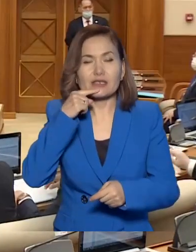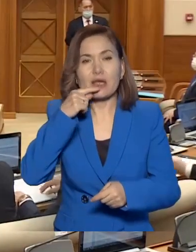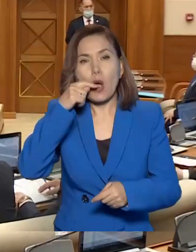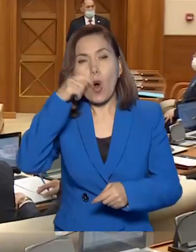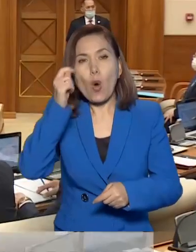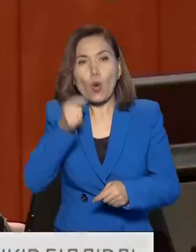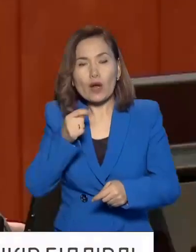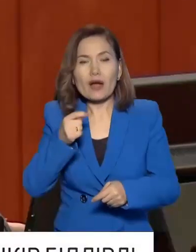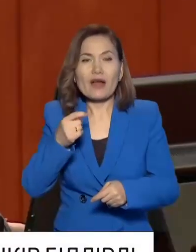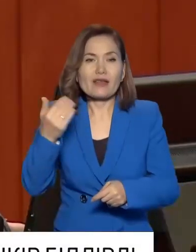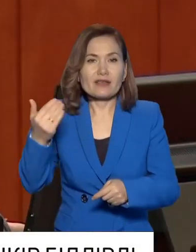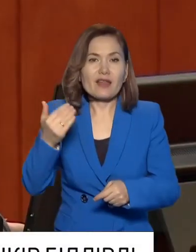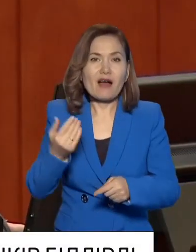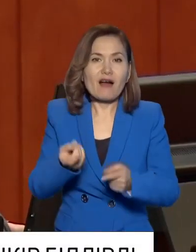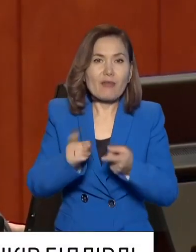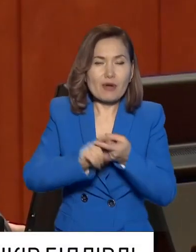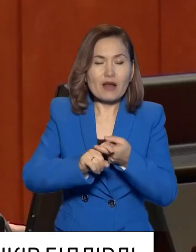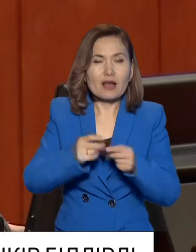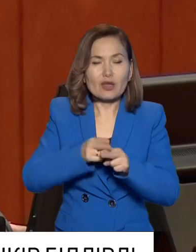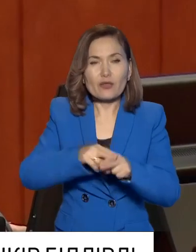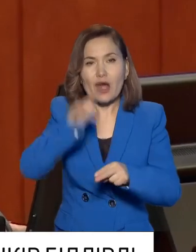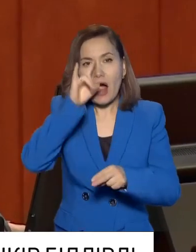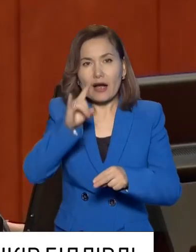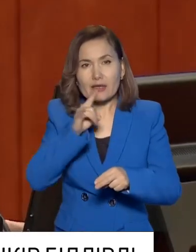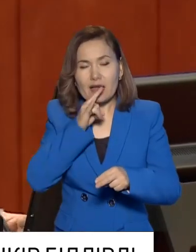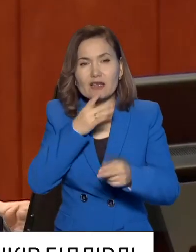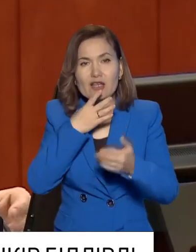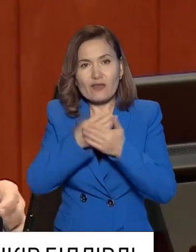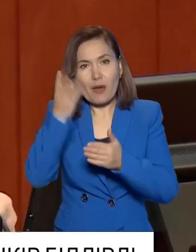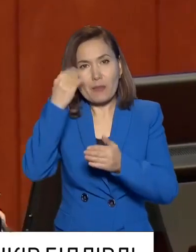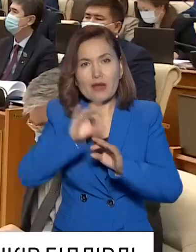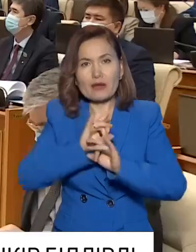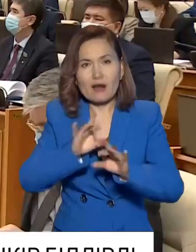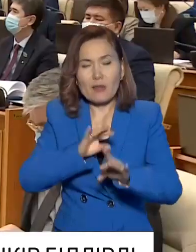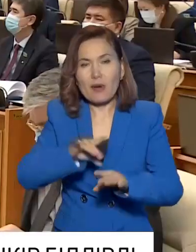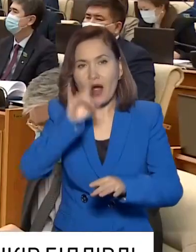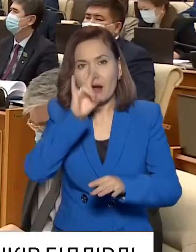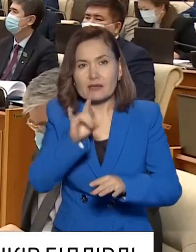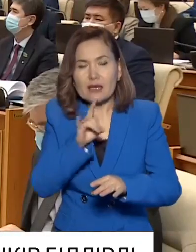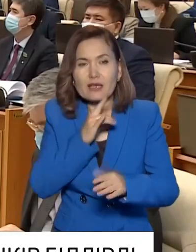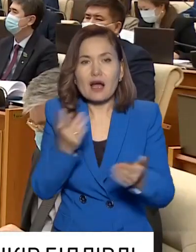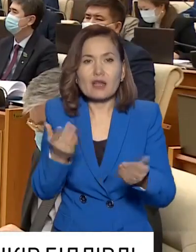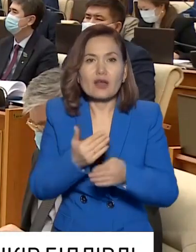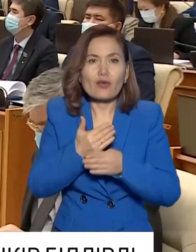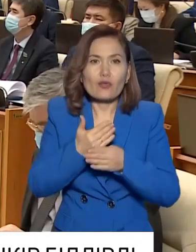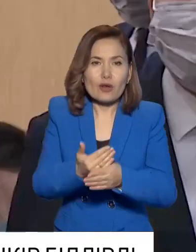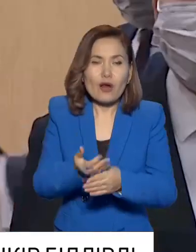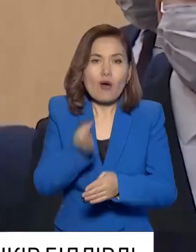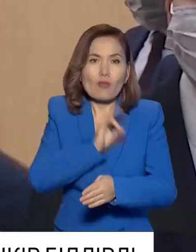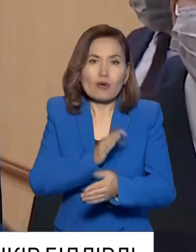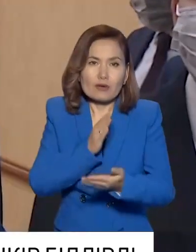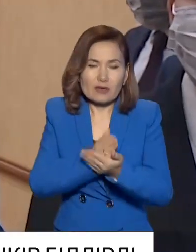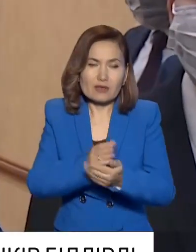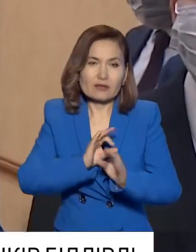ded. Spiker osı jağdaydı şeşu üşin Qazaqstan qanday ülös qosa alatın aytta.